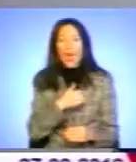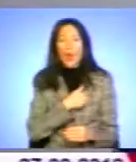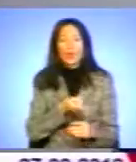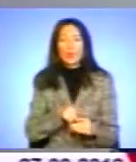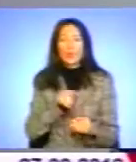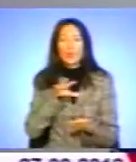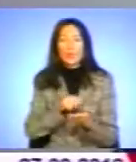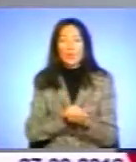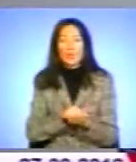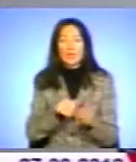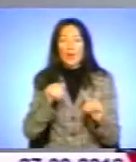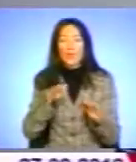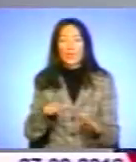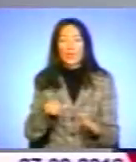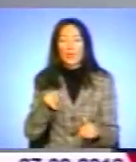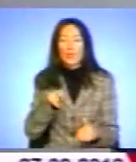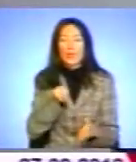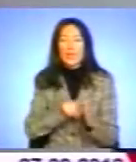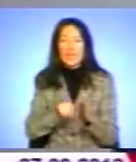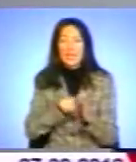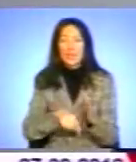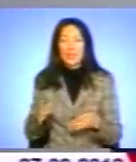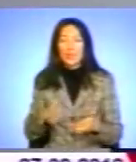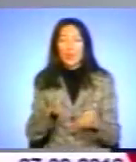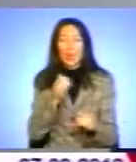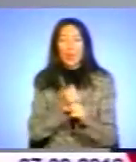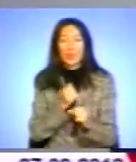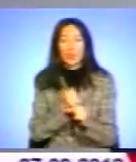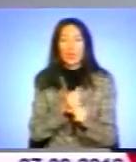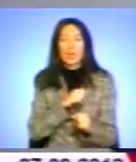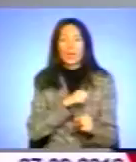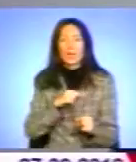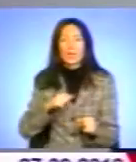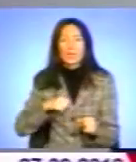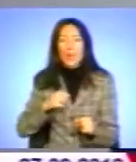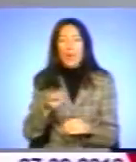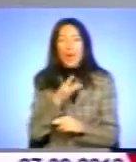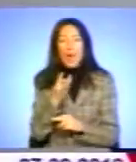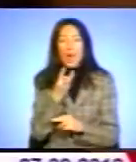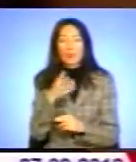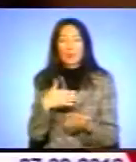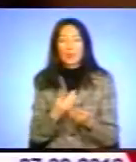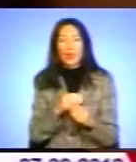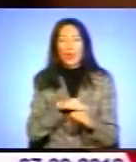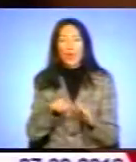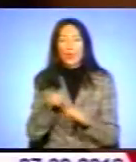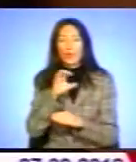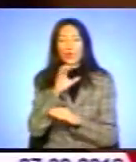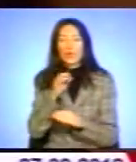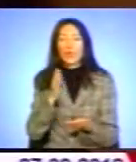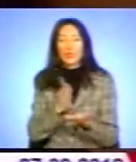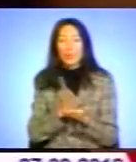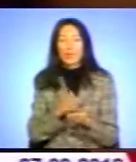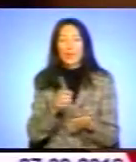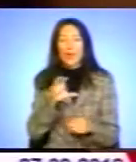займатися, вирішив піти дешевшим шляхом, зробити таку камеру своїми руками. Фотоапарат обійшовся фотографу